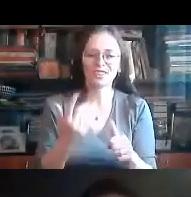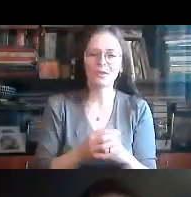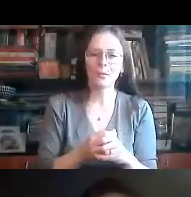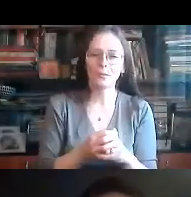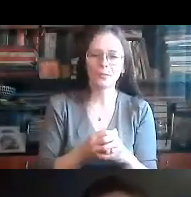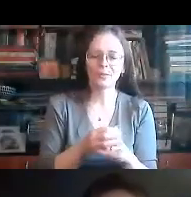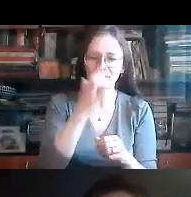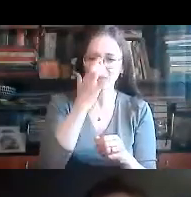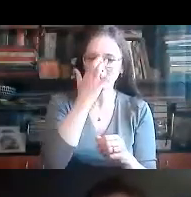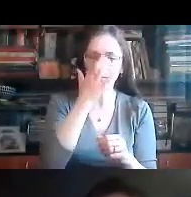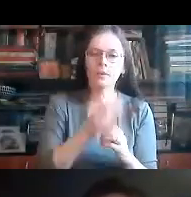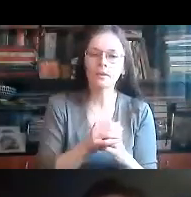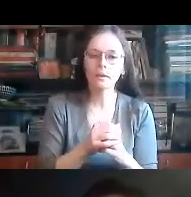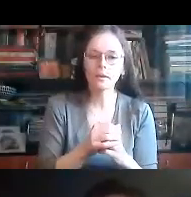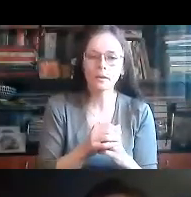язык.